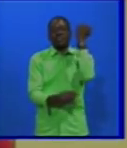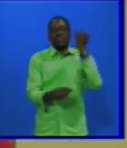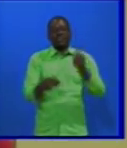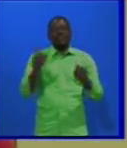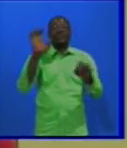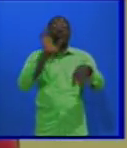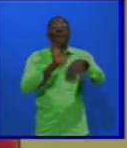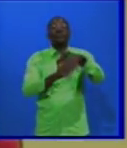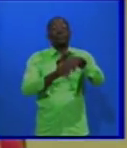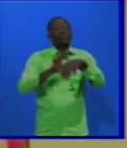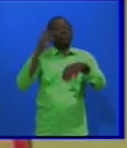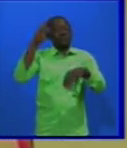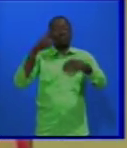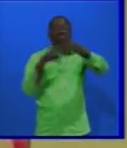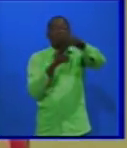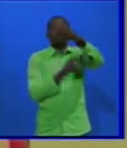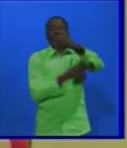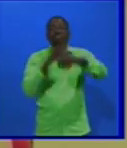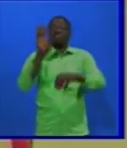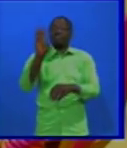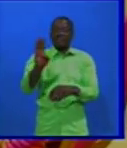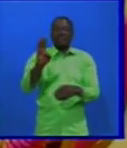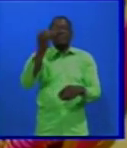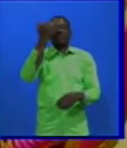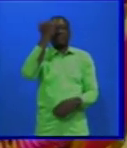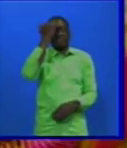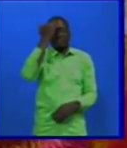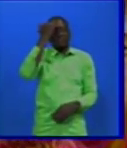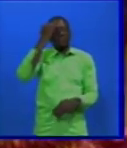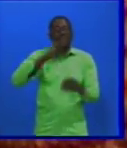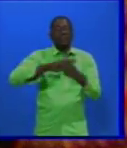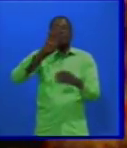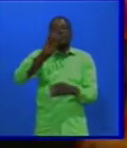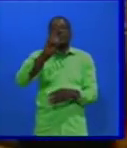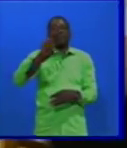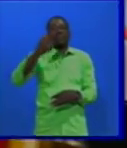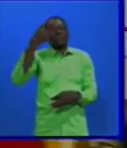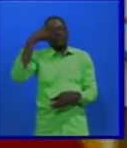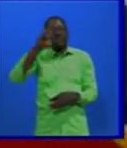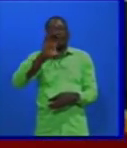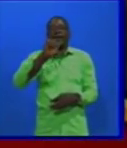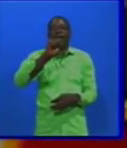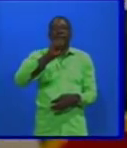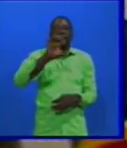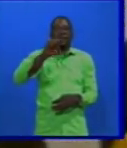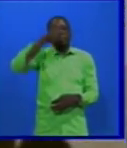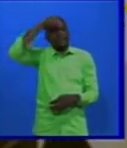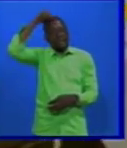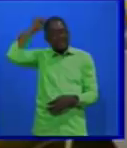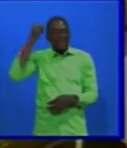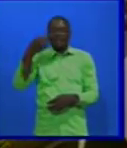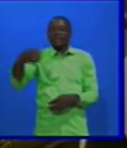régions frontalières de notre pays, à savoir la boucle du Moun, les Cascades, le Sahel, l'Est,